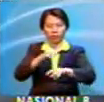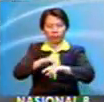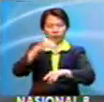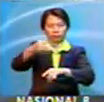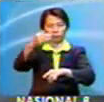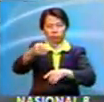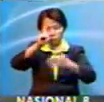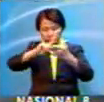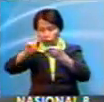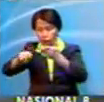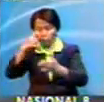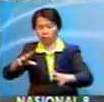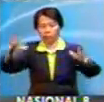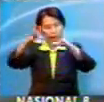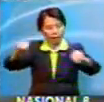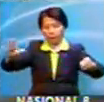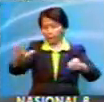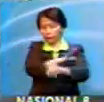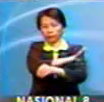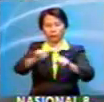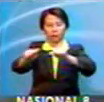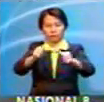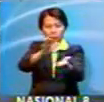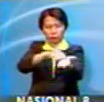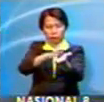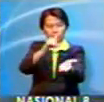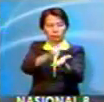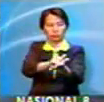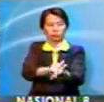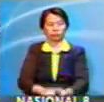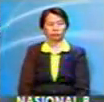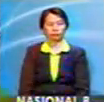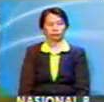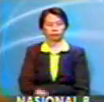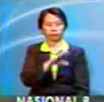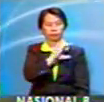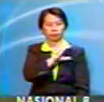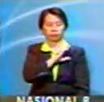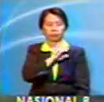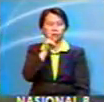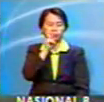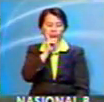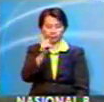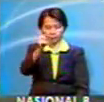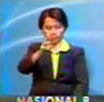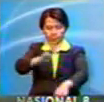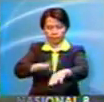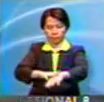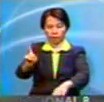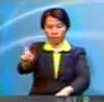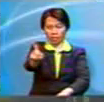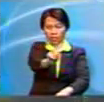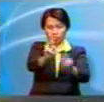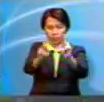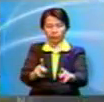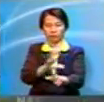ke semasa bagi menghapuskan sepenuhnya kegiatan itu. PDRM Kontijen Kedah memberi amaran kepada mana-mana pihak